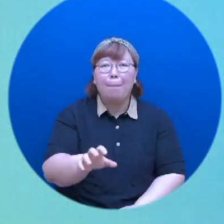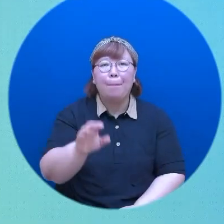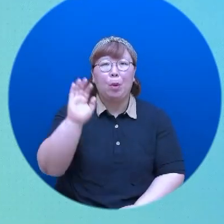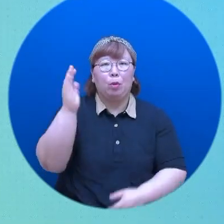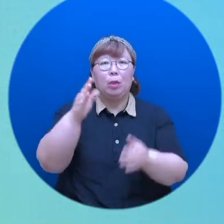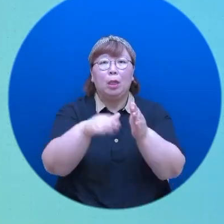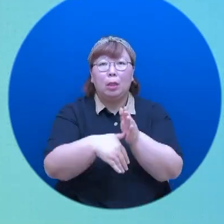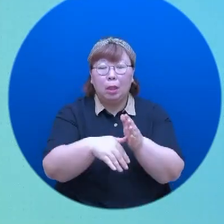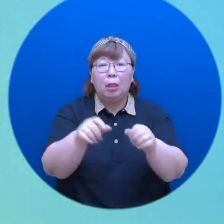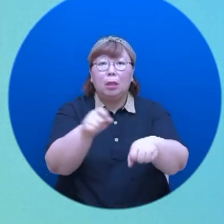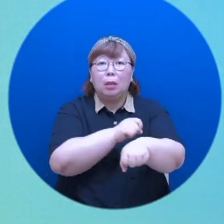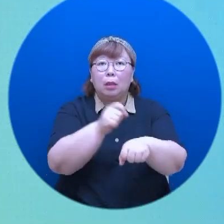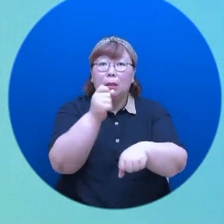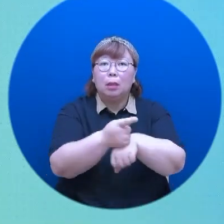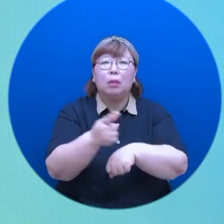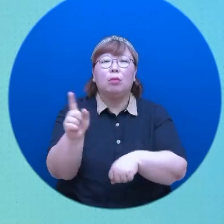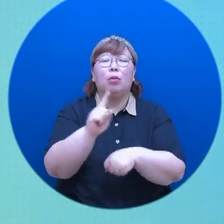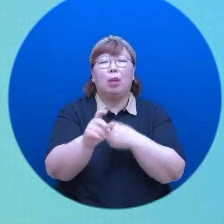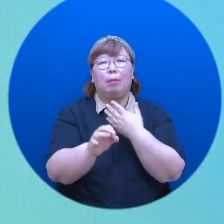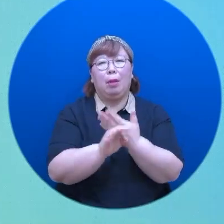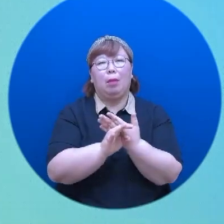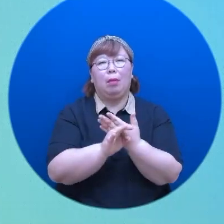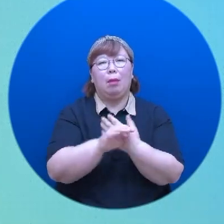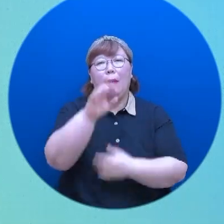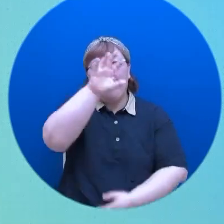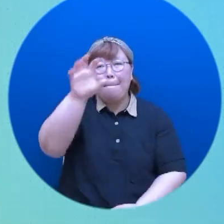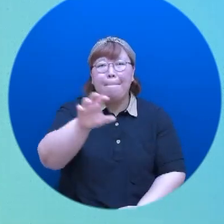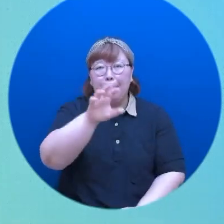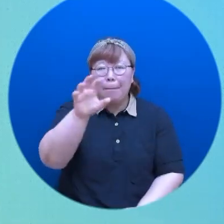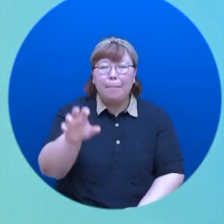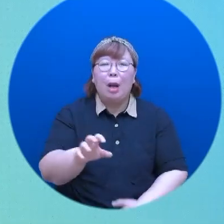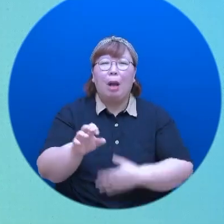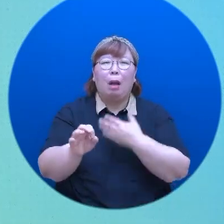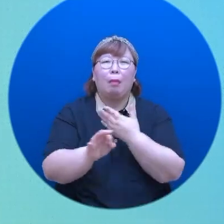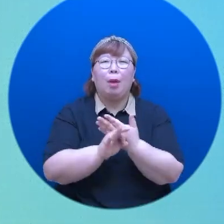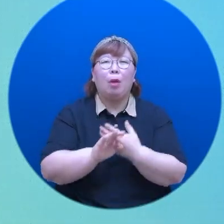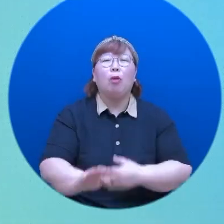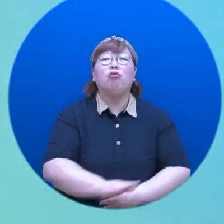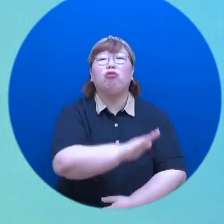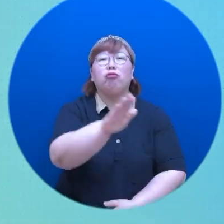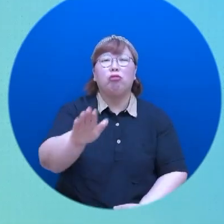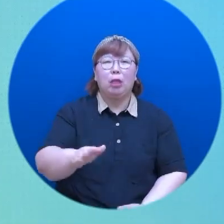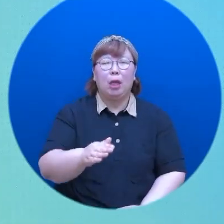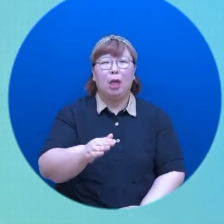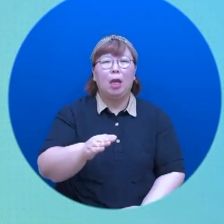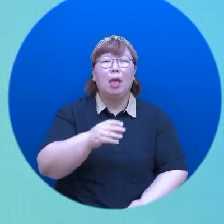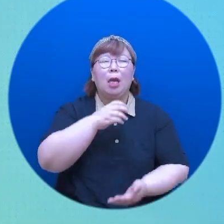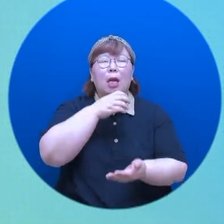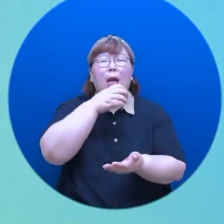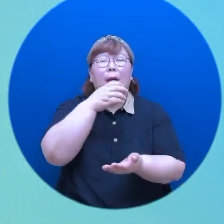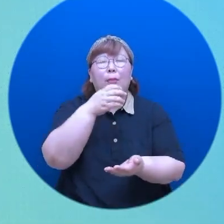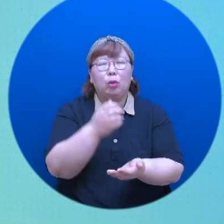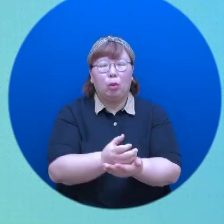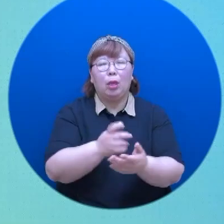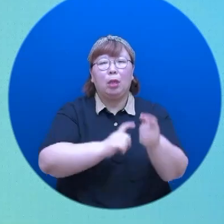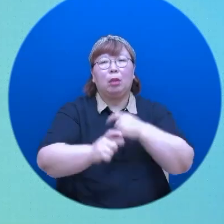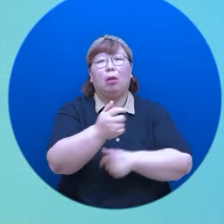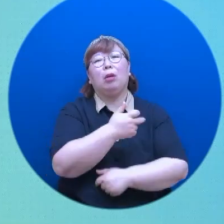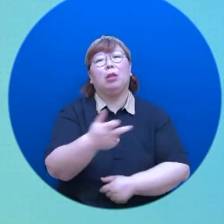있습니다. 무엇입니까? 반복하면 할수록 우리의 감정이 고조됩니다. 반복의